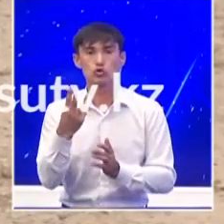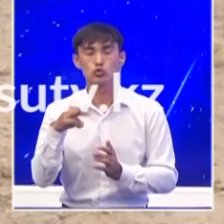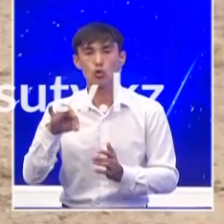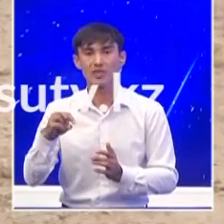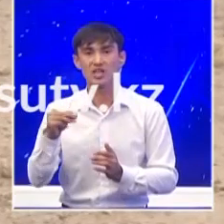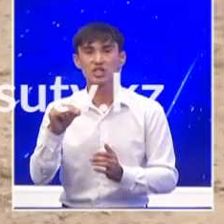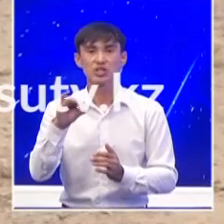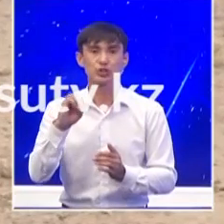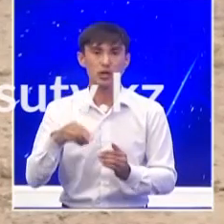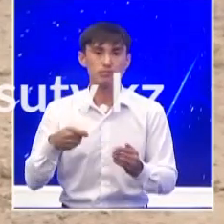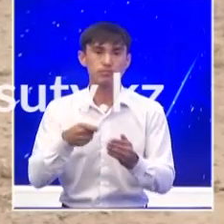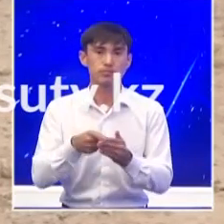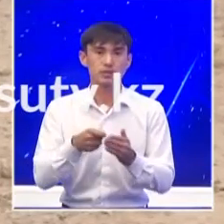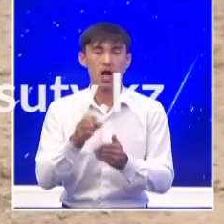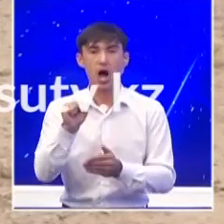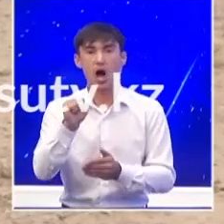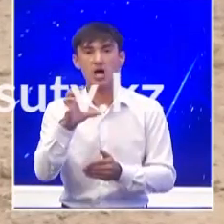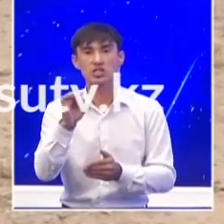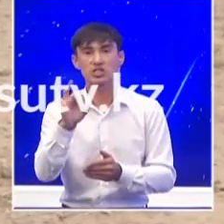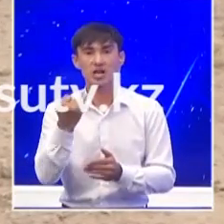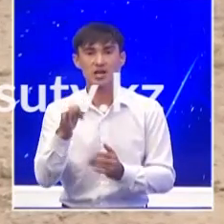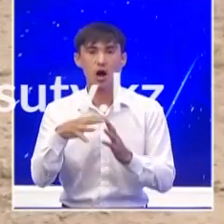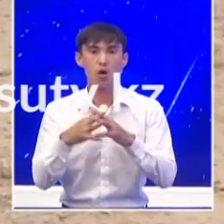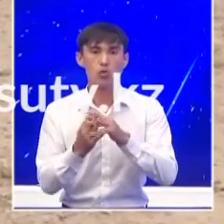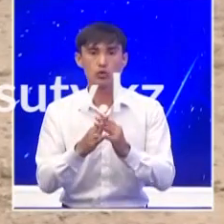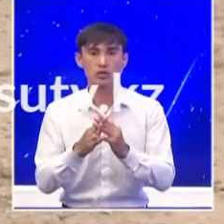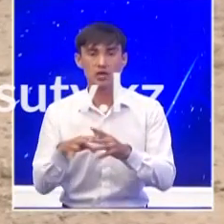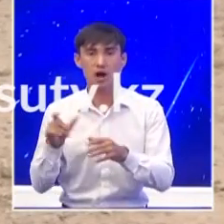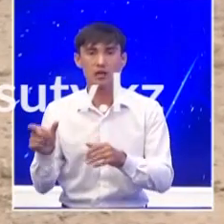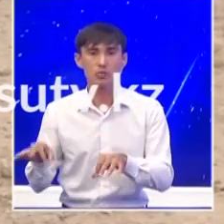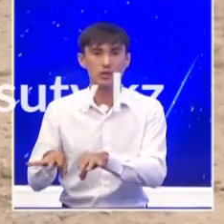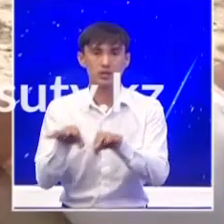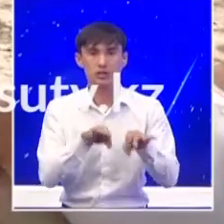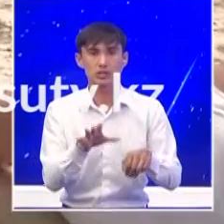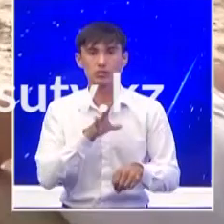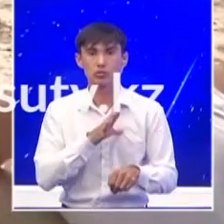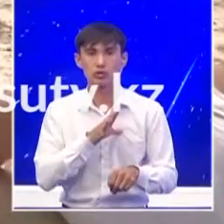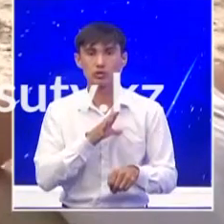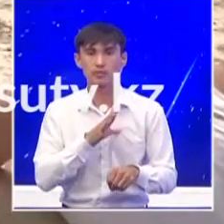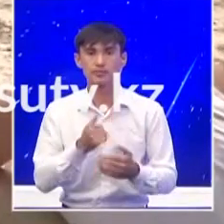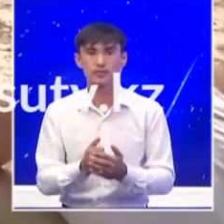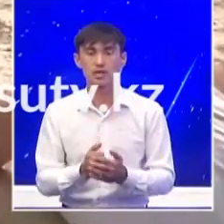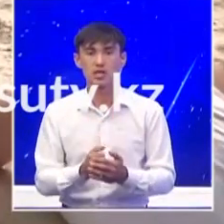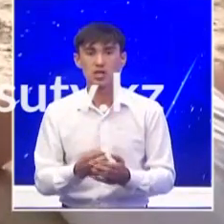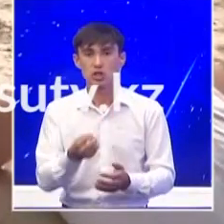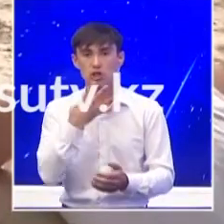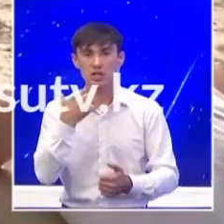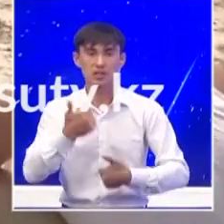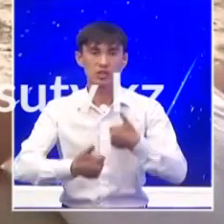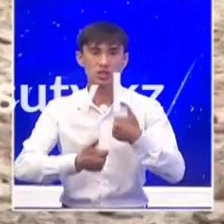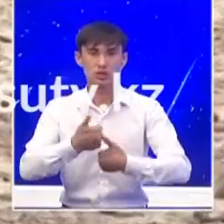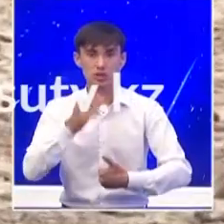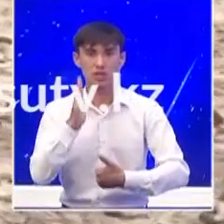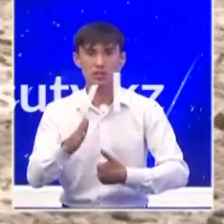жемді Ашсай ауылының жомарт бейіл азаматтары жеткізіп отыр. Жарыссаң жақсылық жасап жарыс демекші,